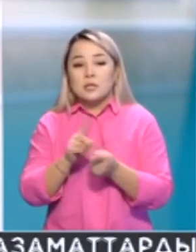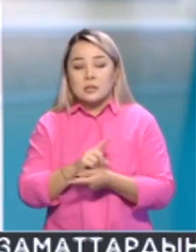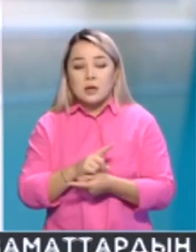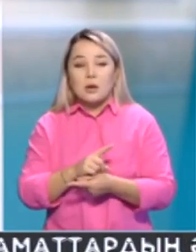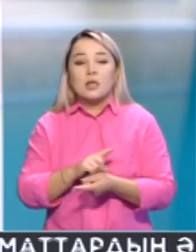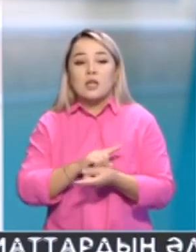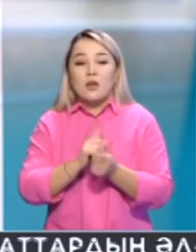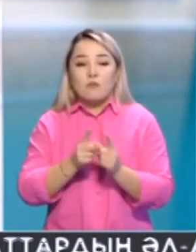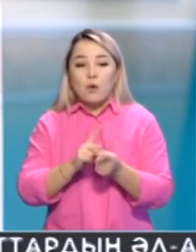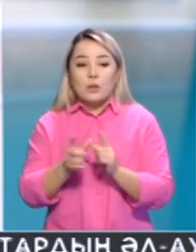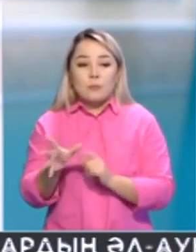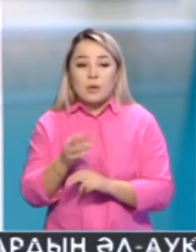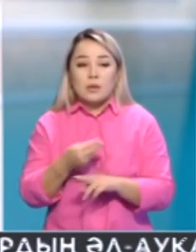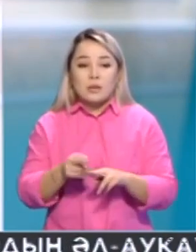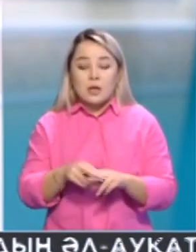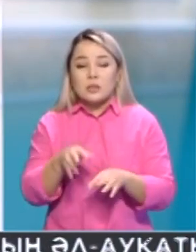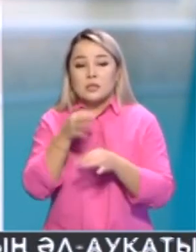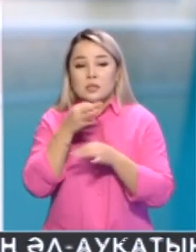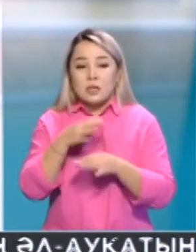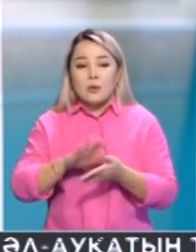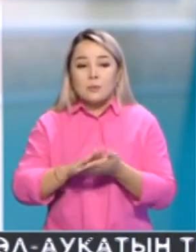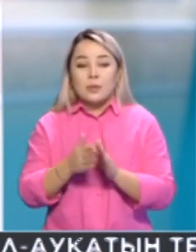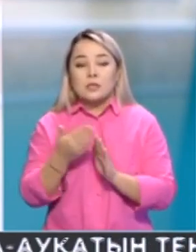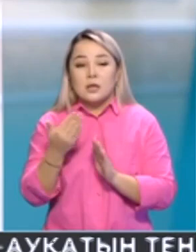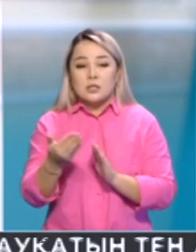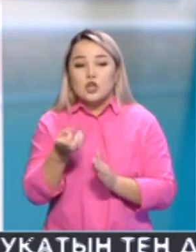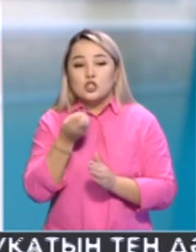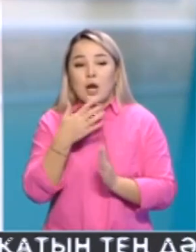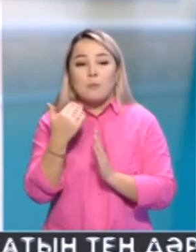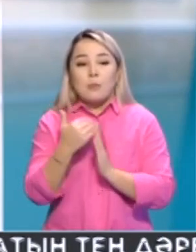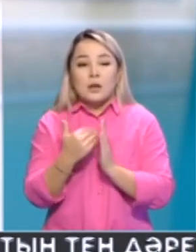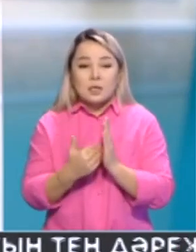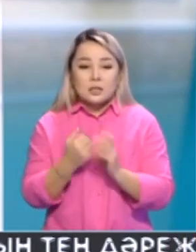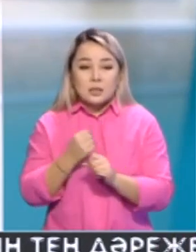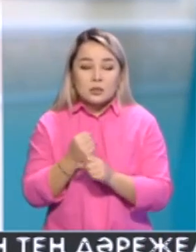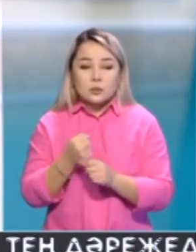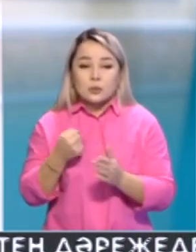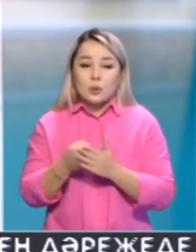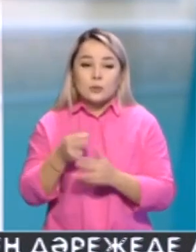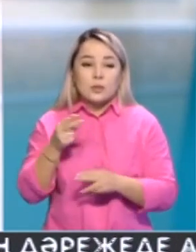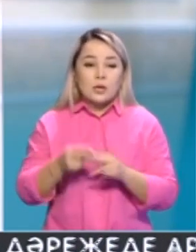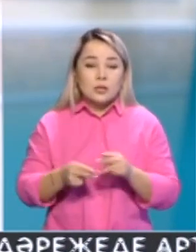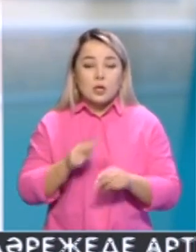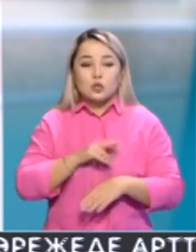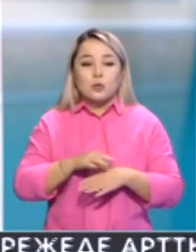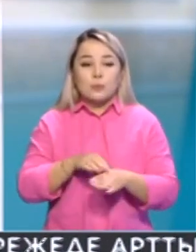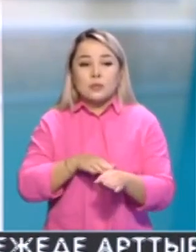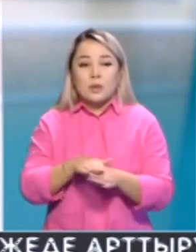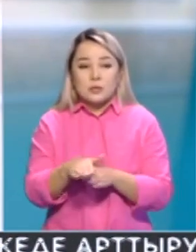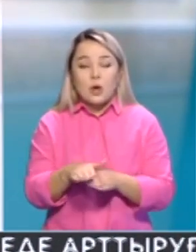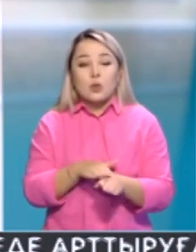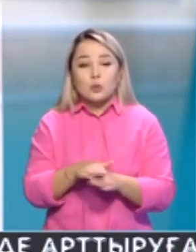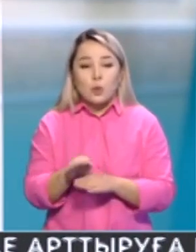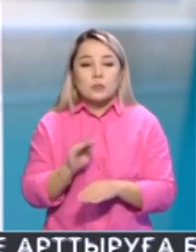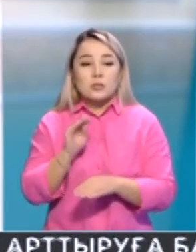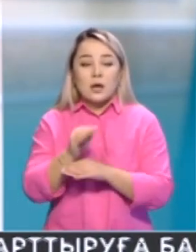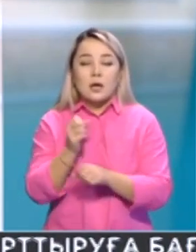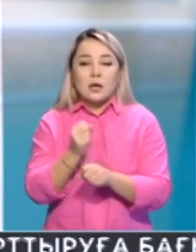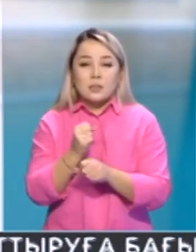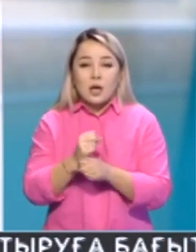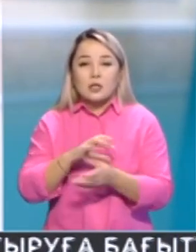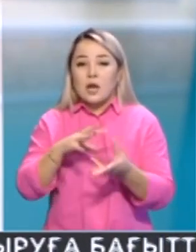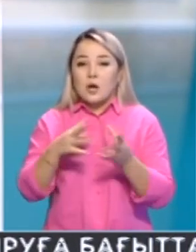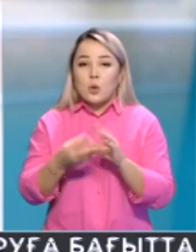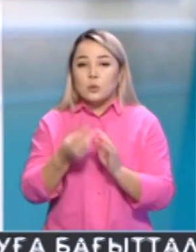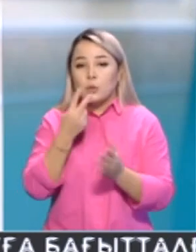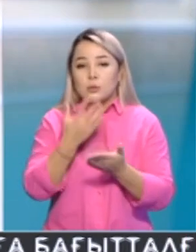саяси реформаларды кезбеген жақсы бағдарламаны аяғына дейін жеткізу үшін, толыққанды жеткізу үшін және